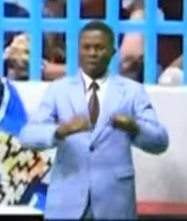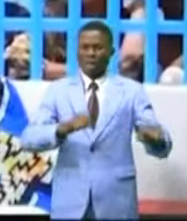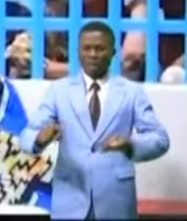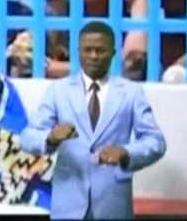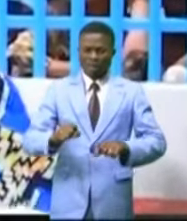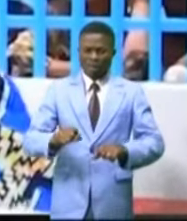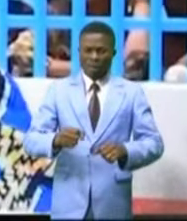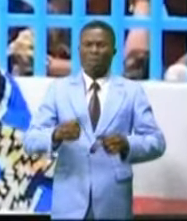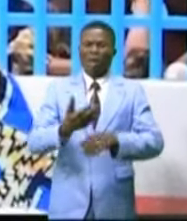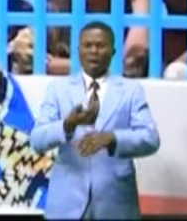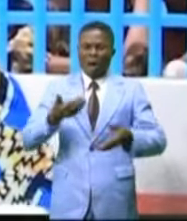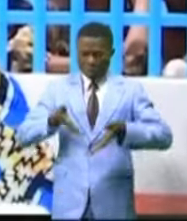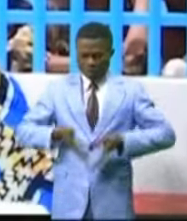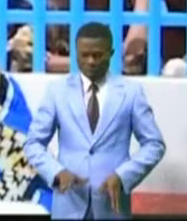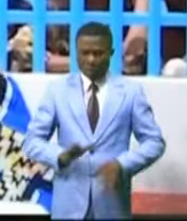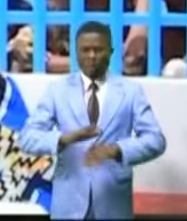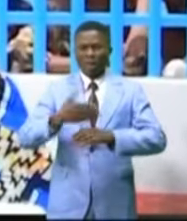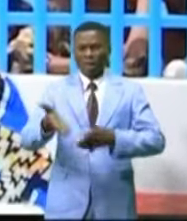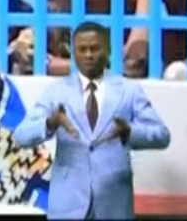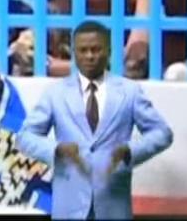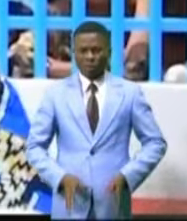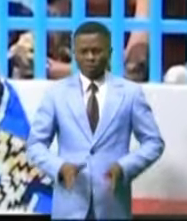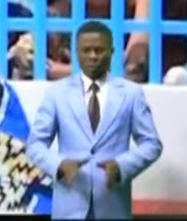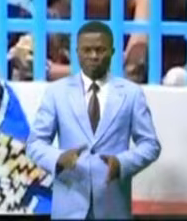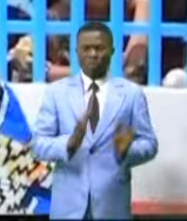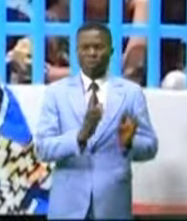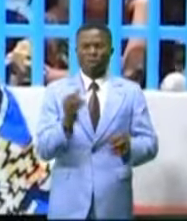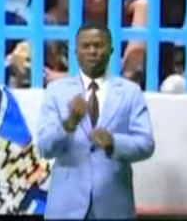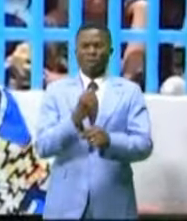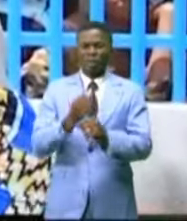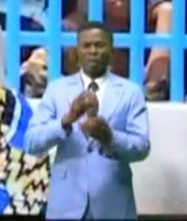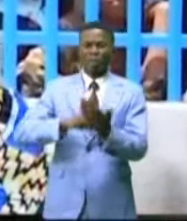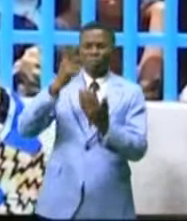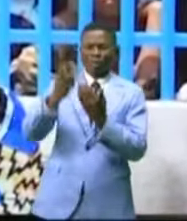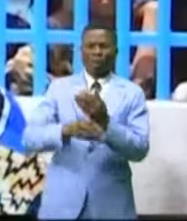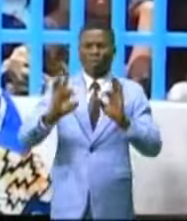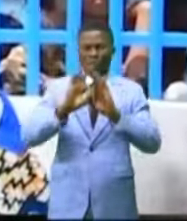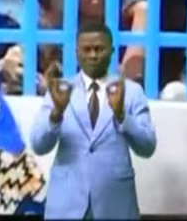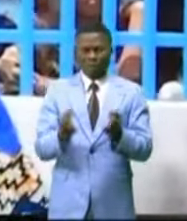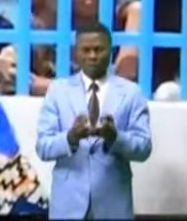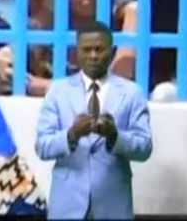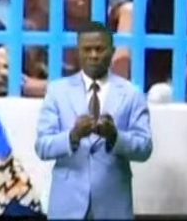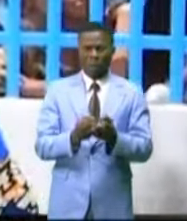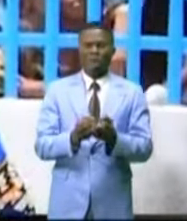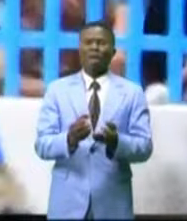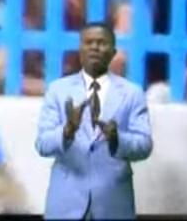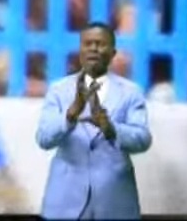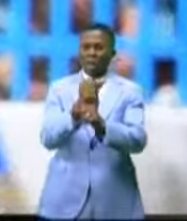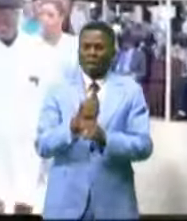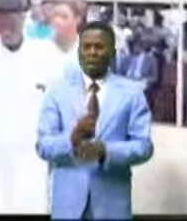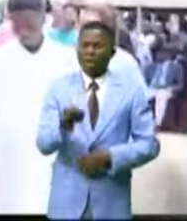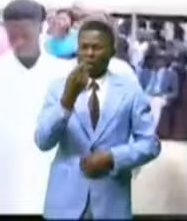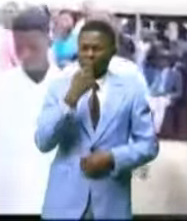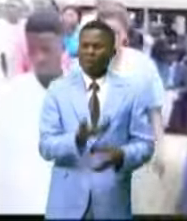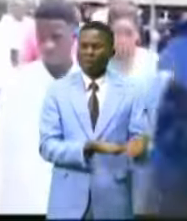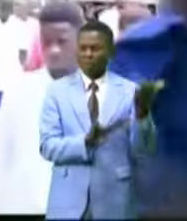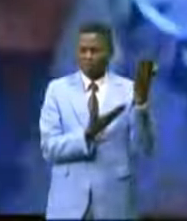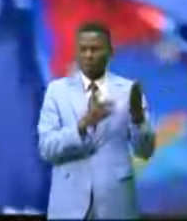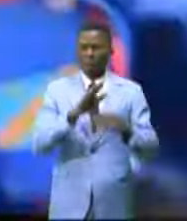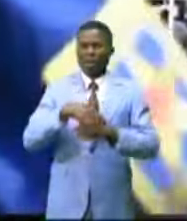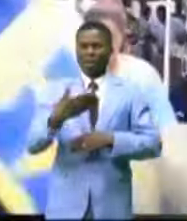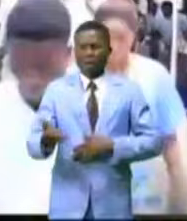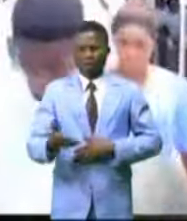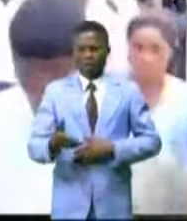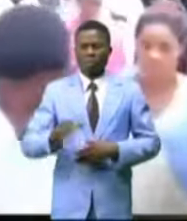post-natal les services de planification familiale et l'accès aux médicaments essentiels juste après